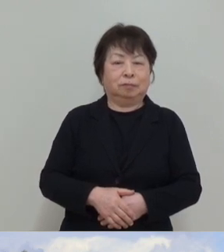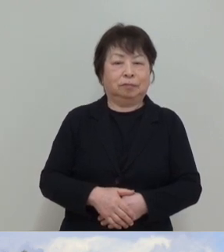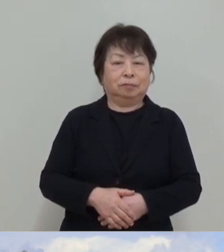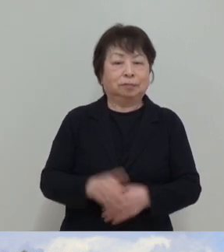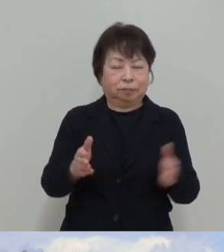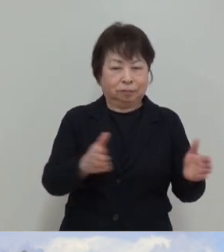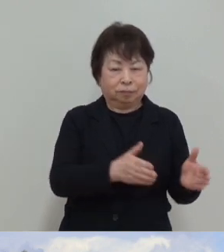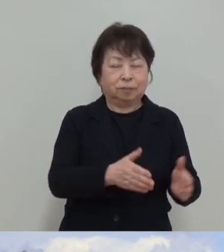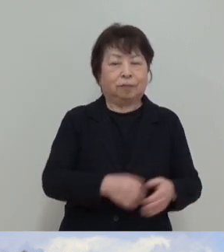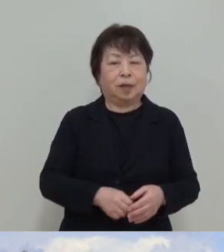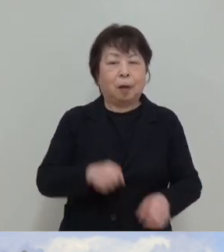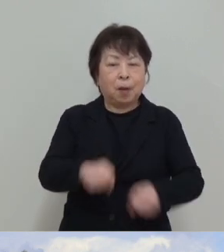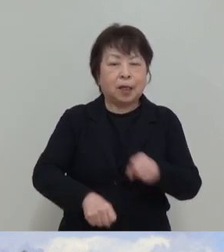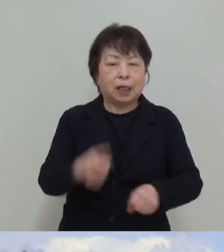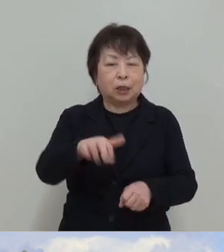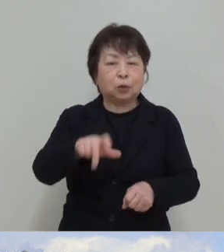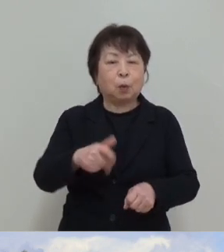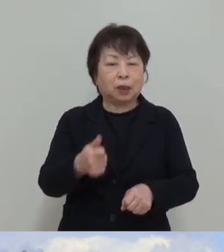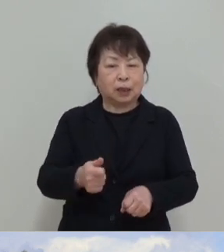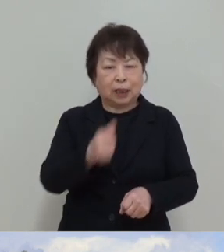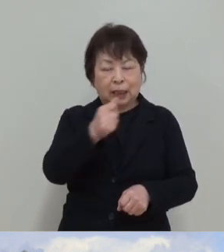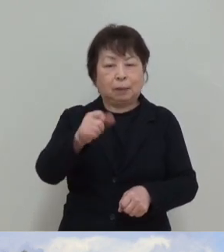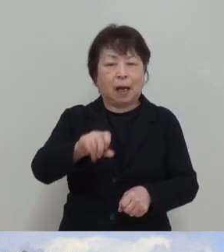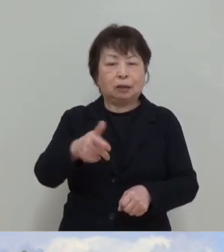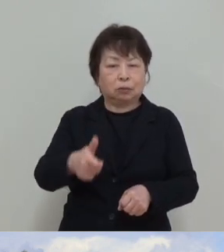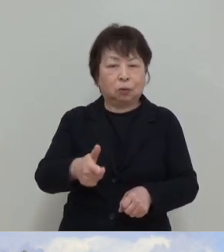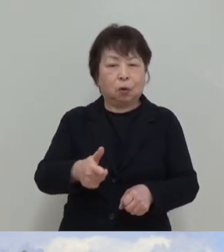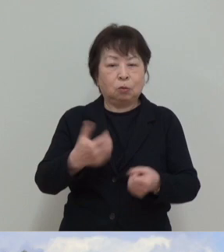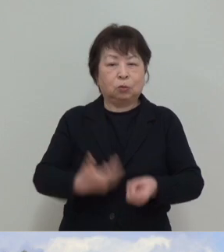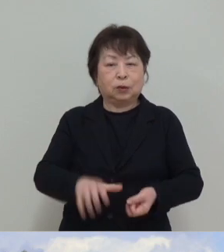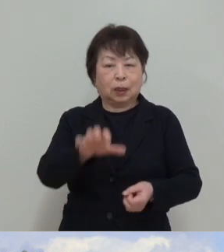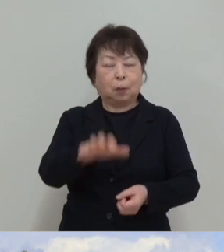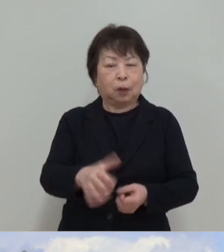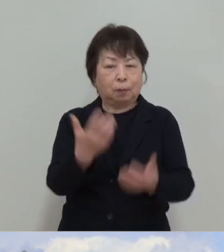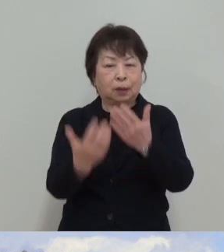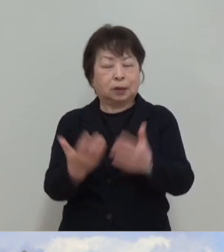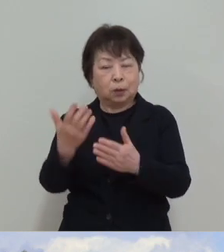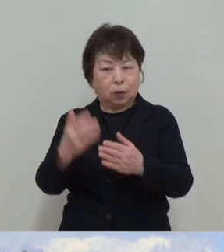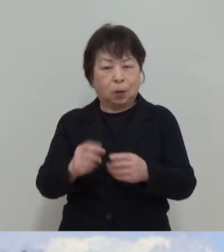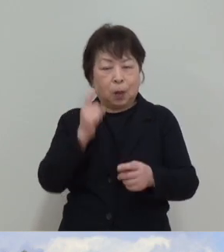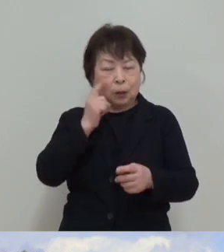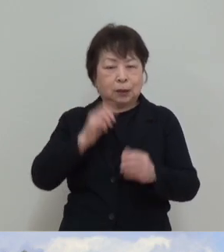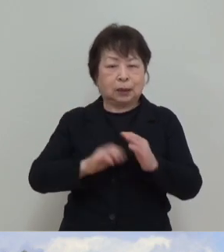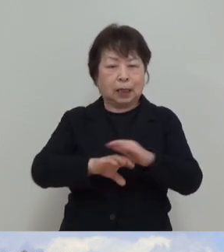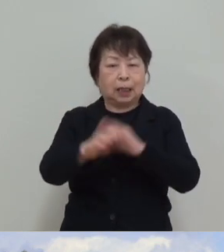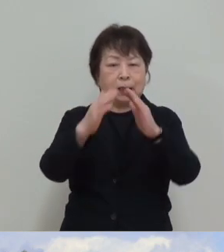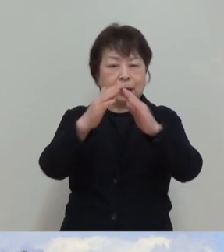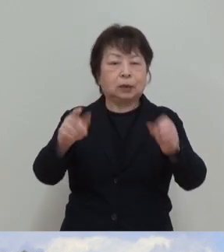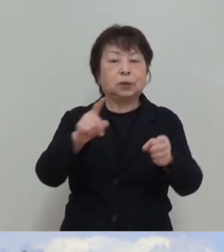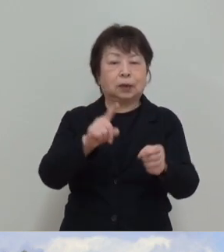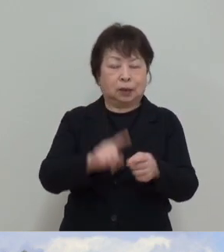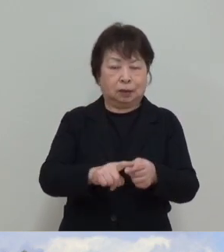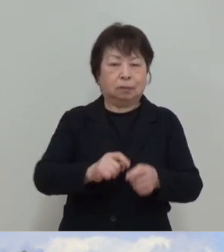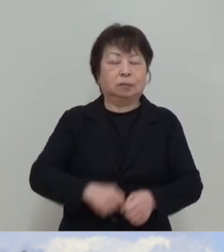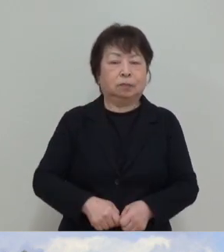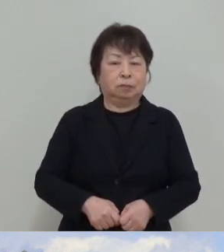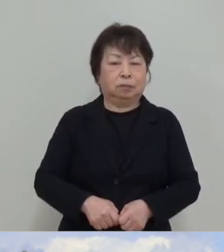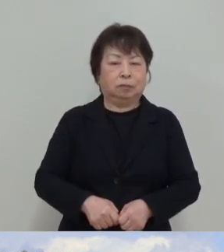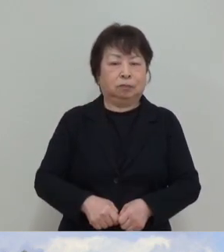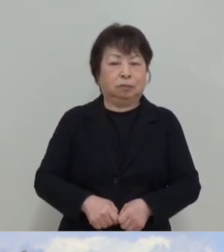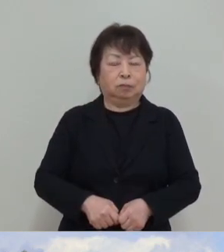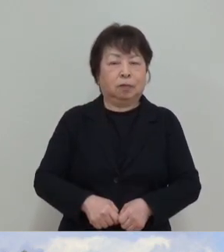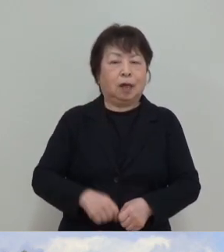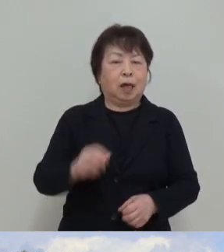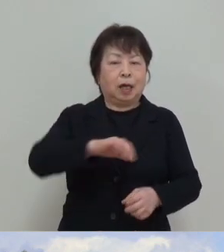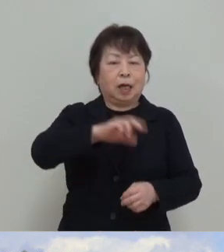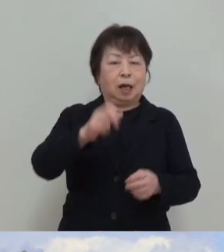次に、ペダリング森、 e バイクのふるさと森町の試写会についてです。ヤ